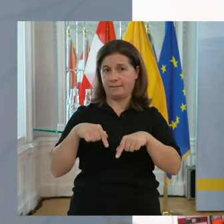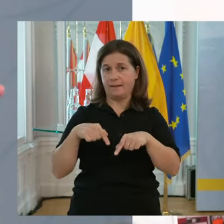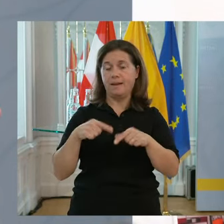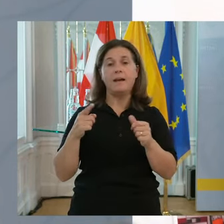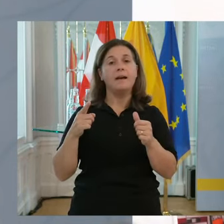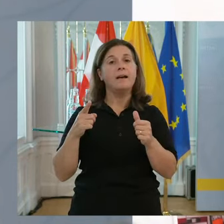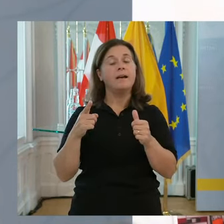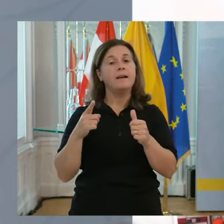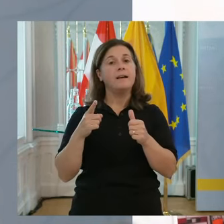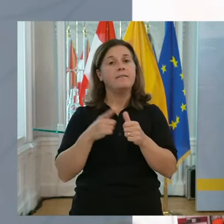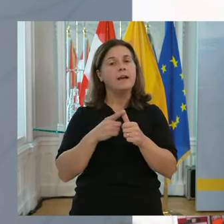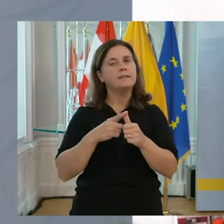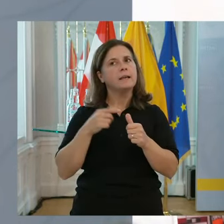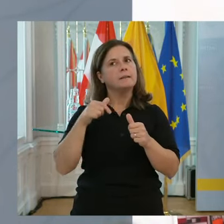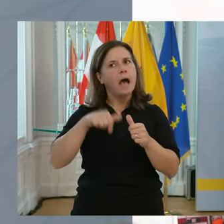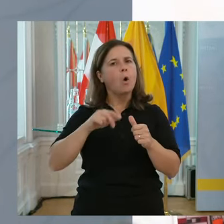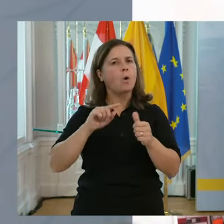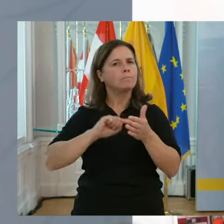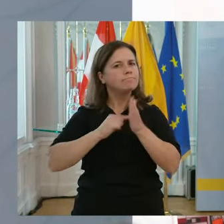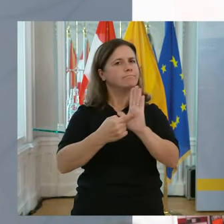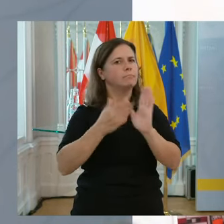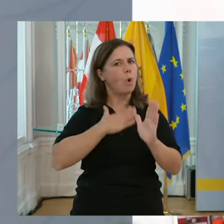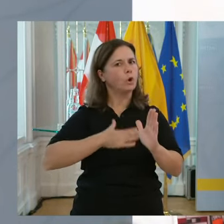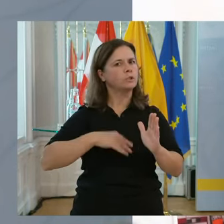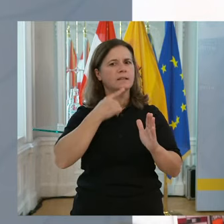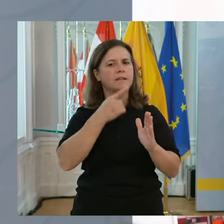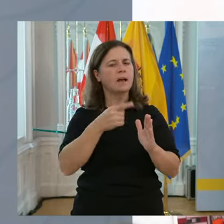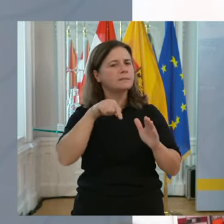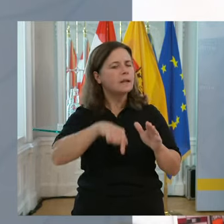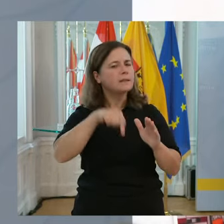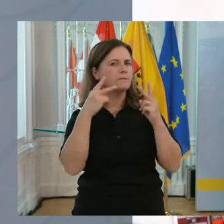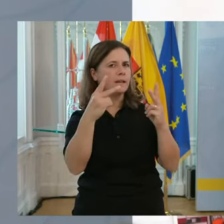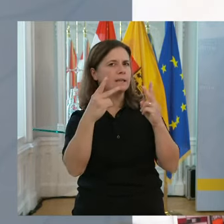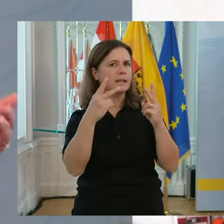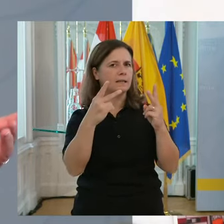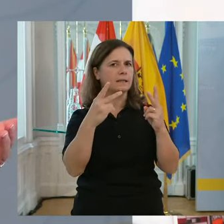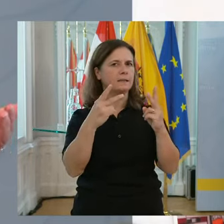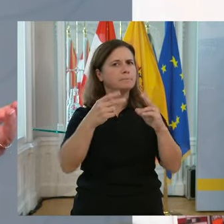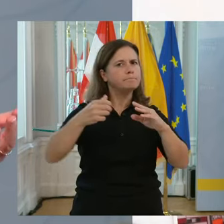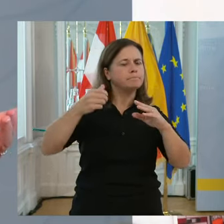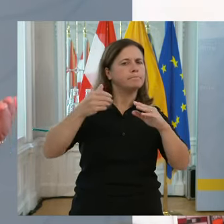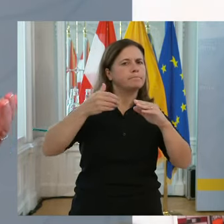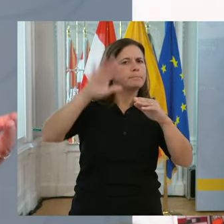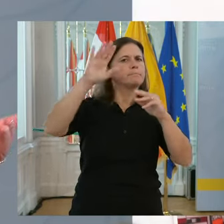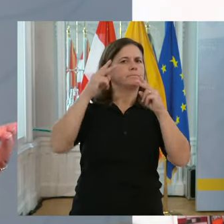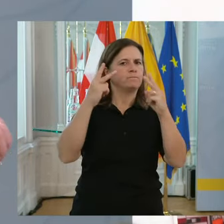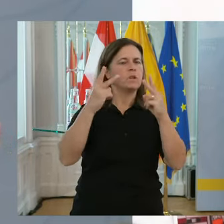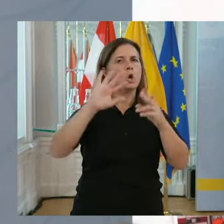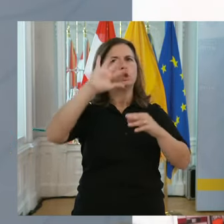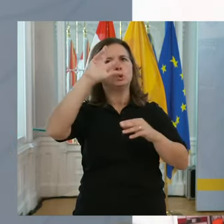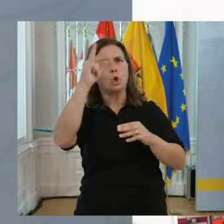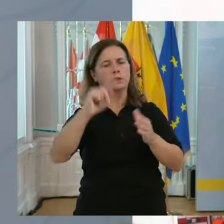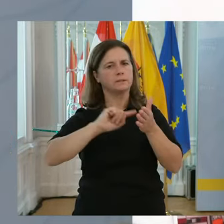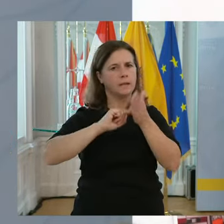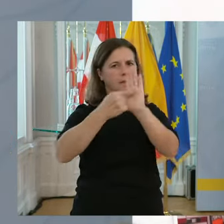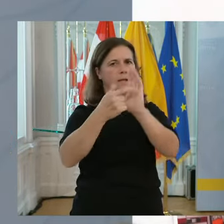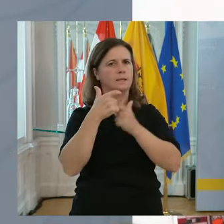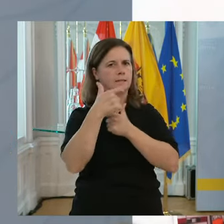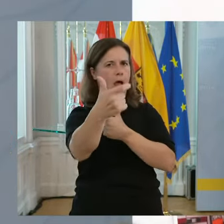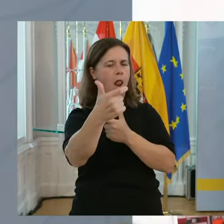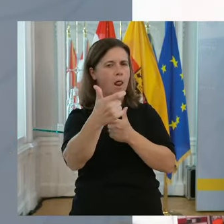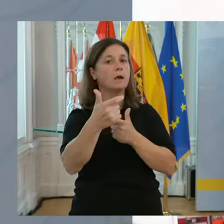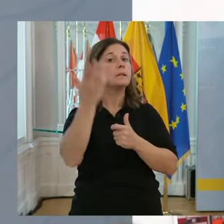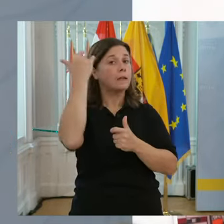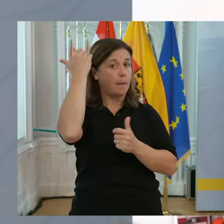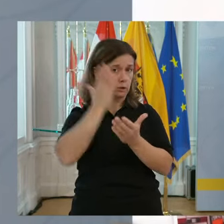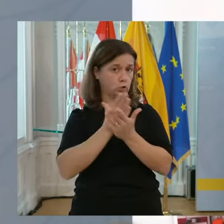wenn wir etwa eine Wertigkeit hervorheben wollen, dann ist es der Spiegelsaal der schönste Repräsentationssaal, den wir dazu verwenden. Das haben